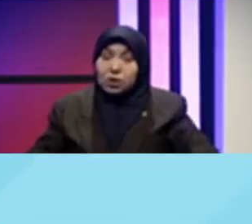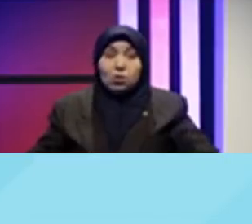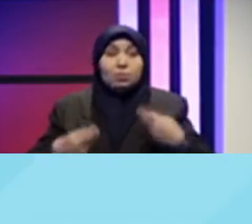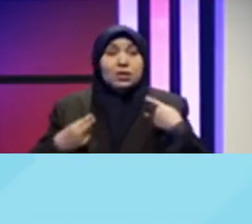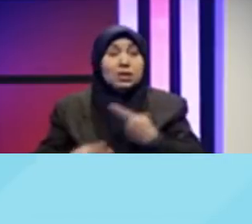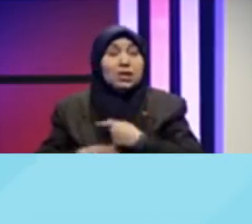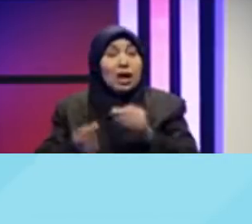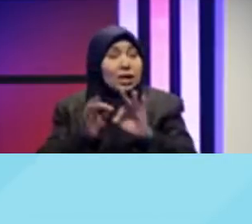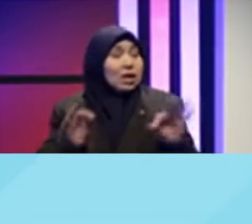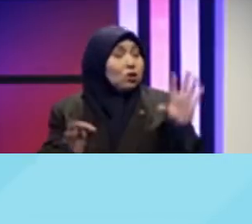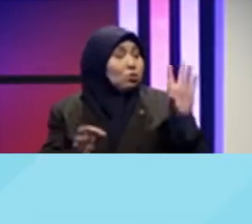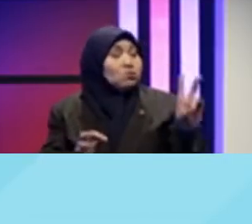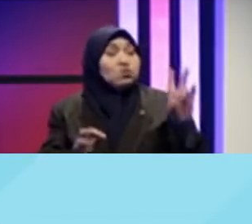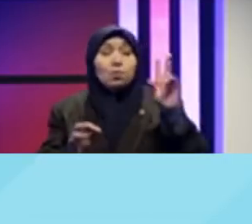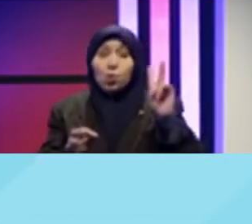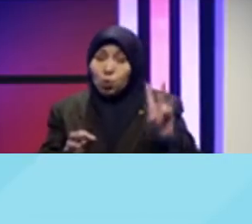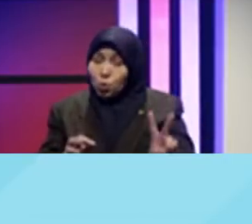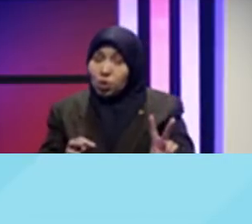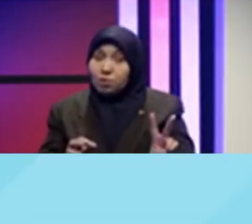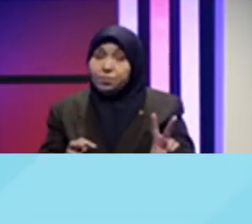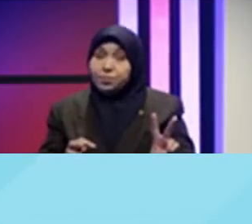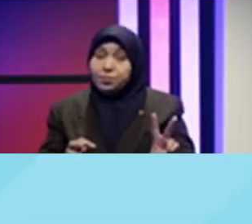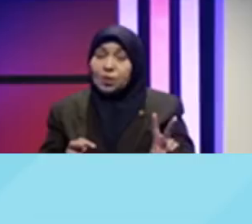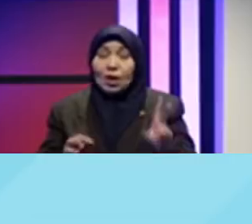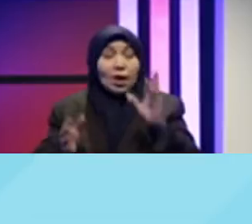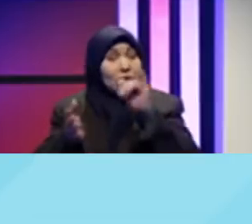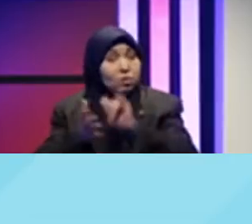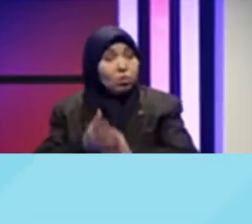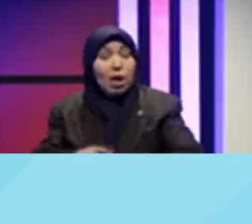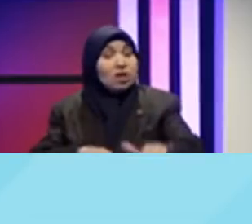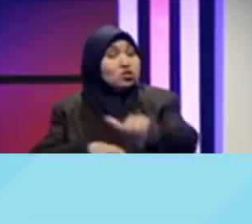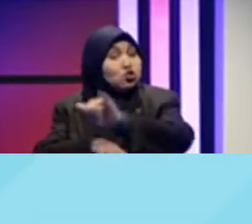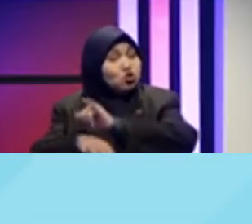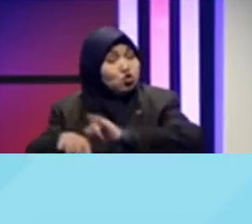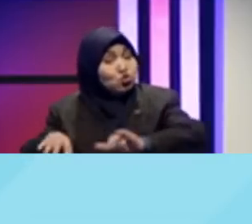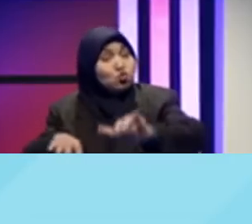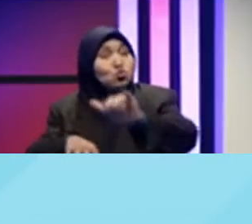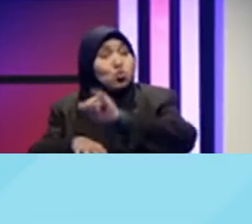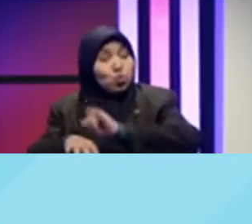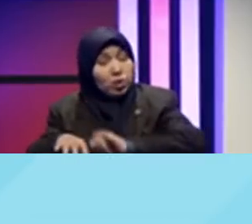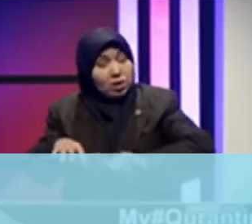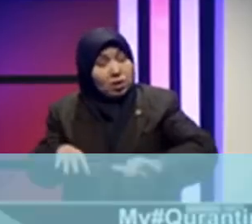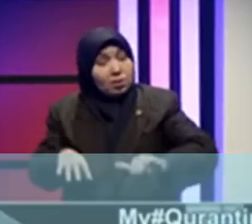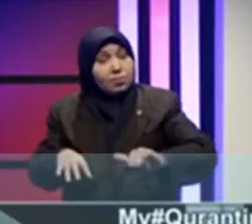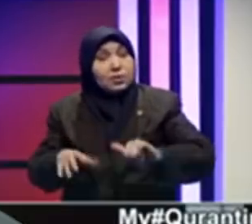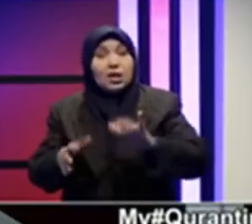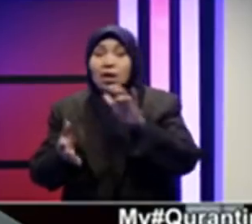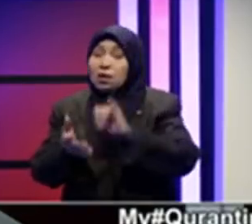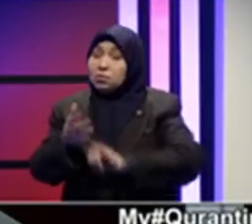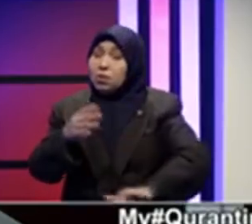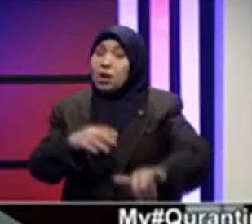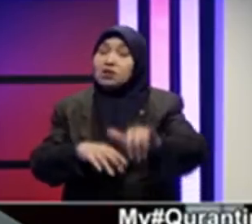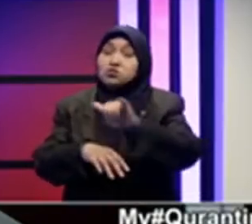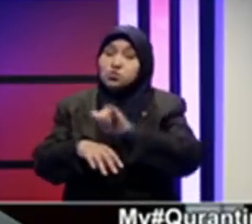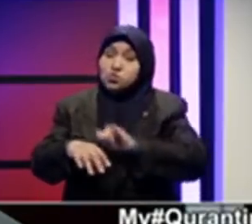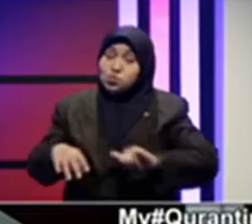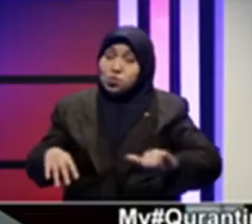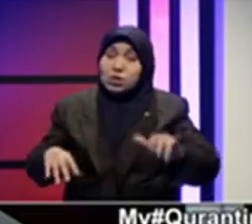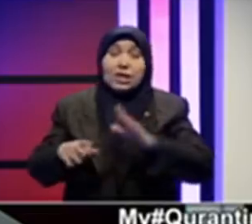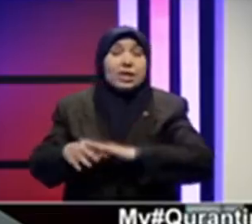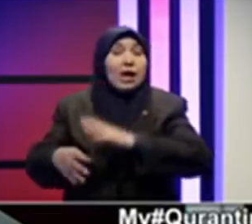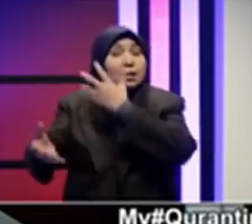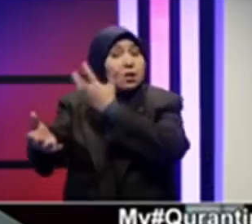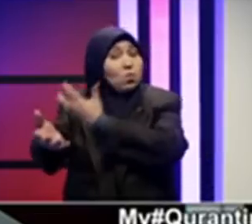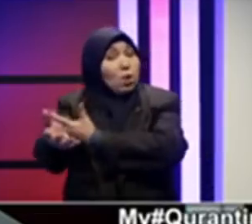ayat 72, wa tilkal jannah, itulah syurga, allati urithtumuha bima kuntum ta'malun, yang